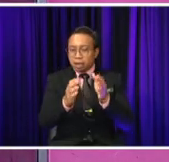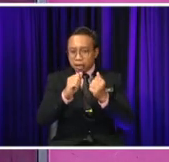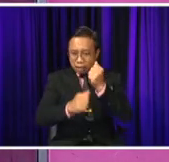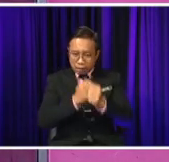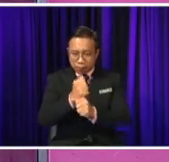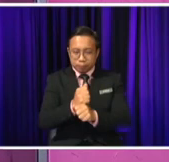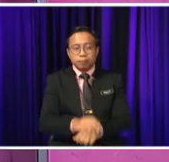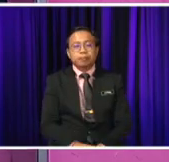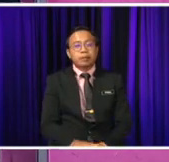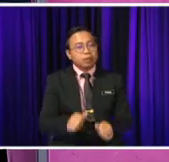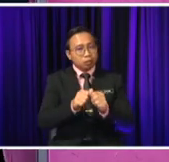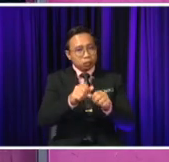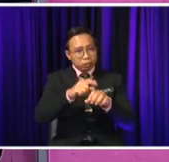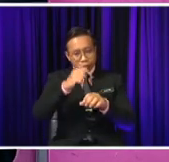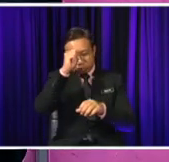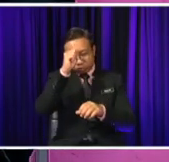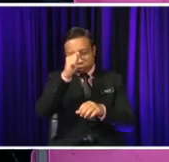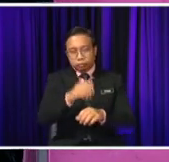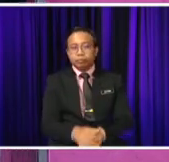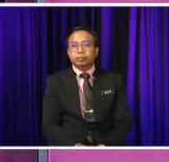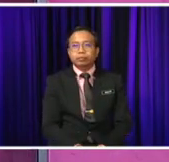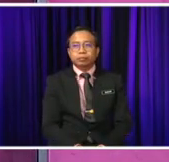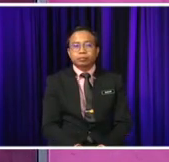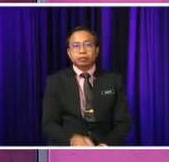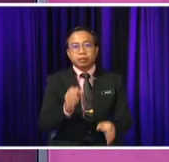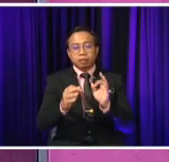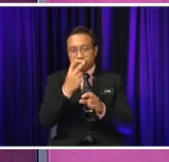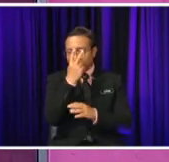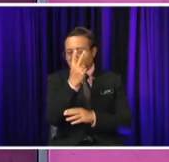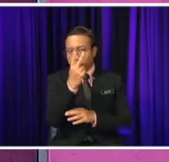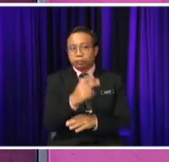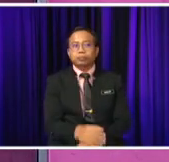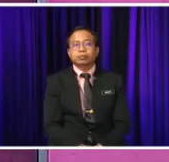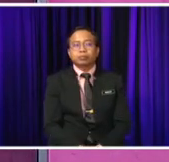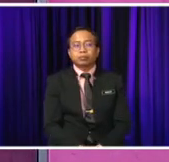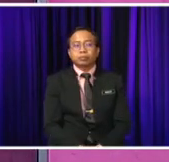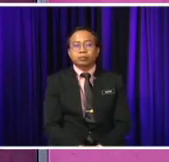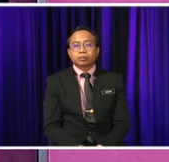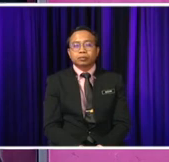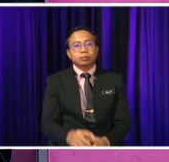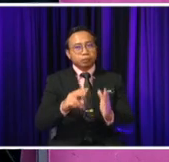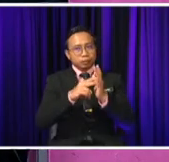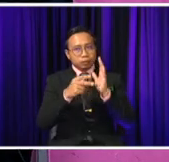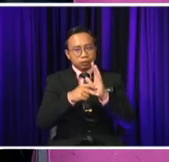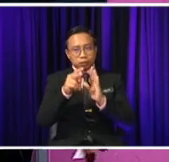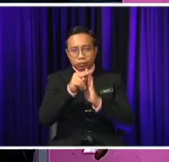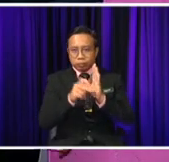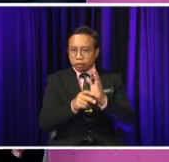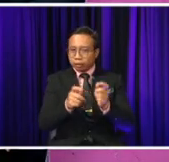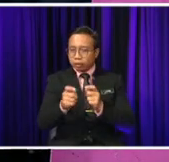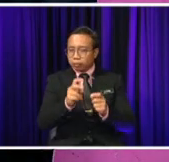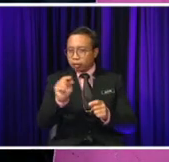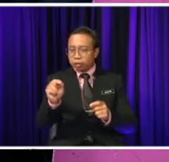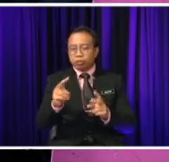subhanahu wa taala di muka bumi ini kalau kita tengok eh kalau kita tengok ee maksud pencak bidan dan pengusaha Islam sangat